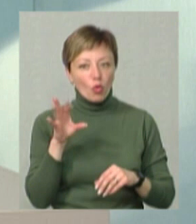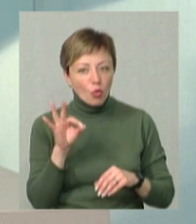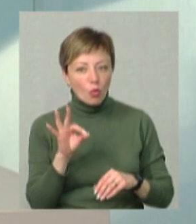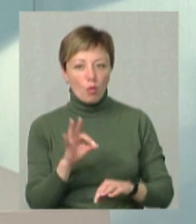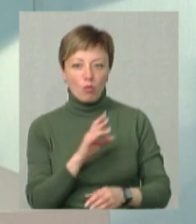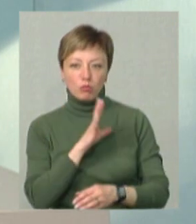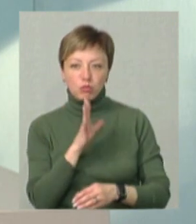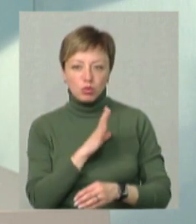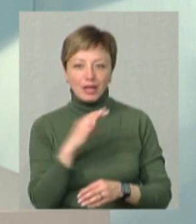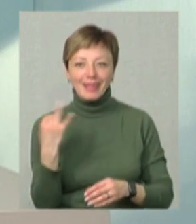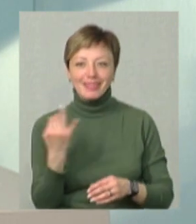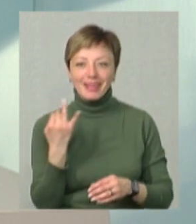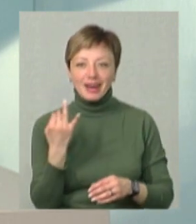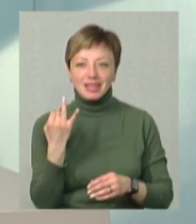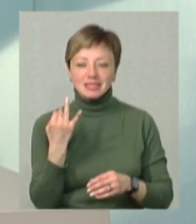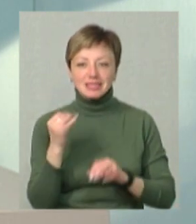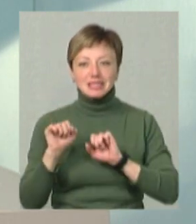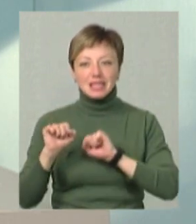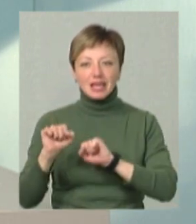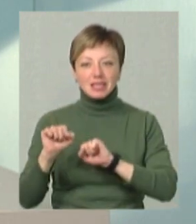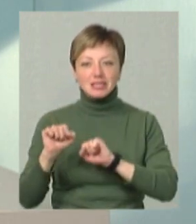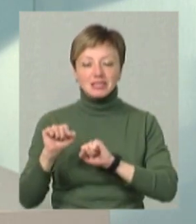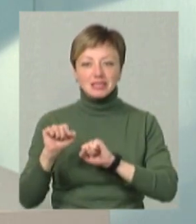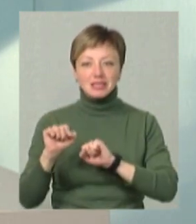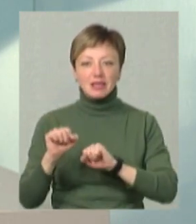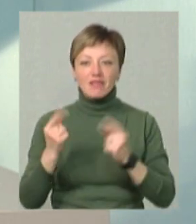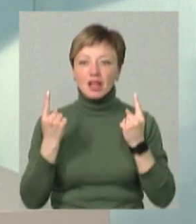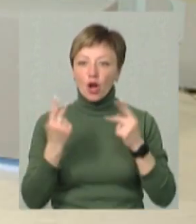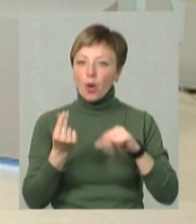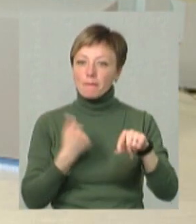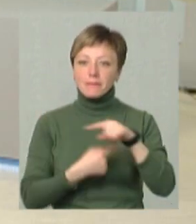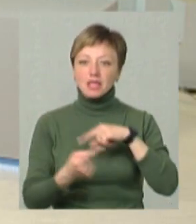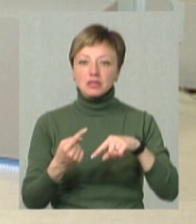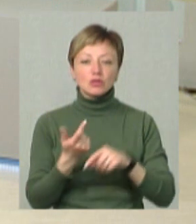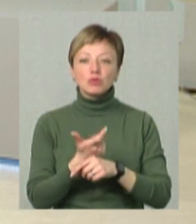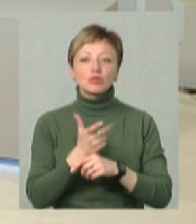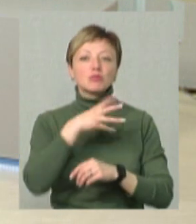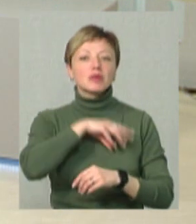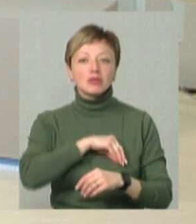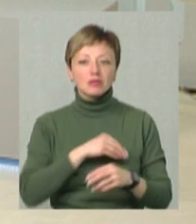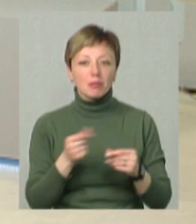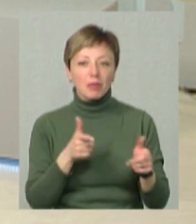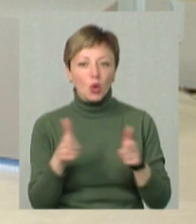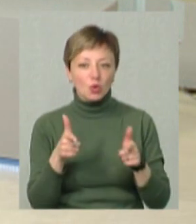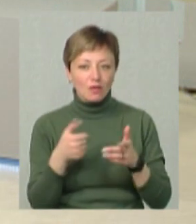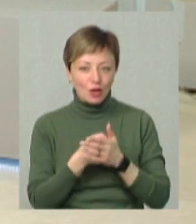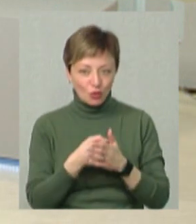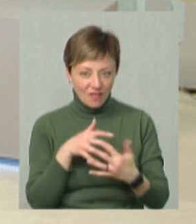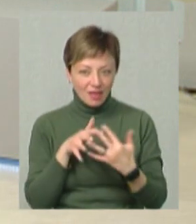і інтереси захищені великого бізнесу. А що найбільше дає прибуток, як не підготовка до